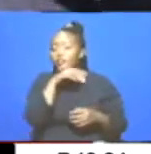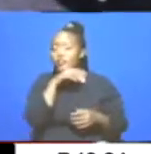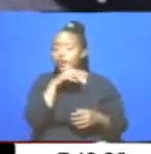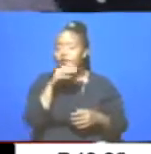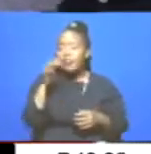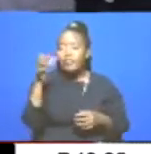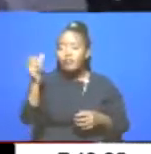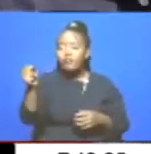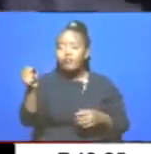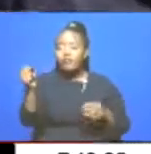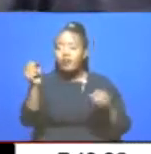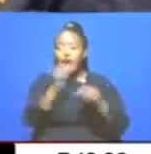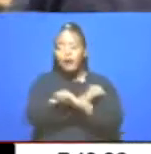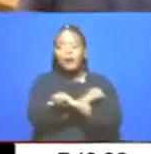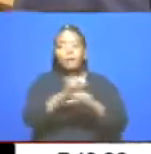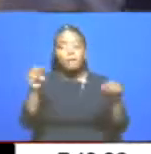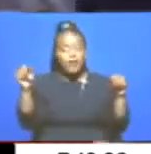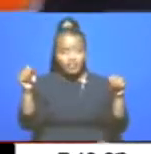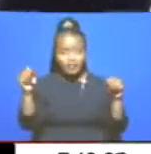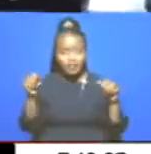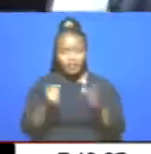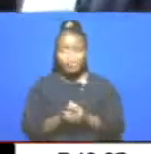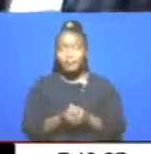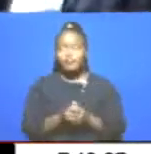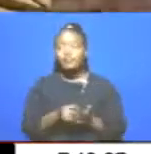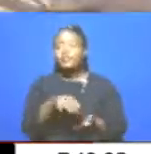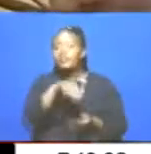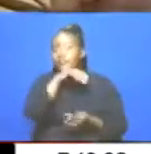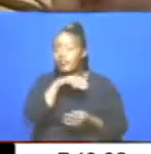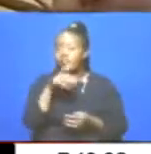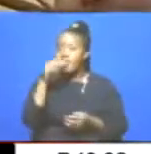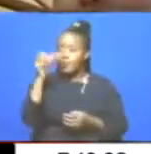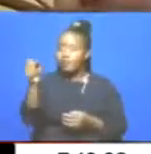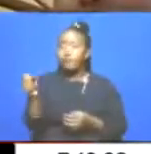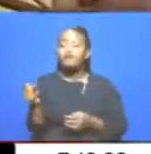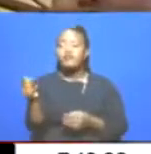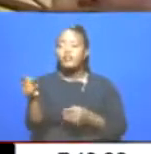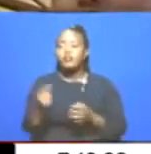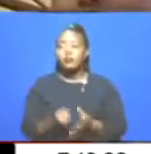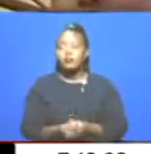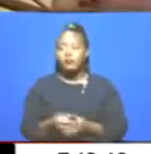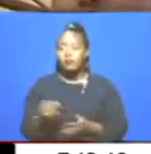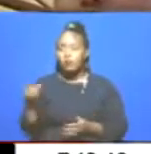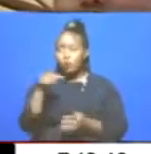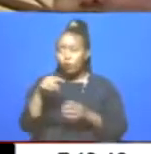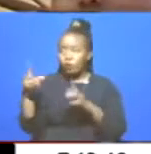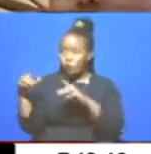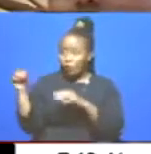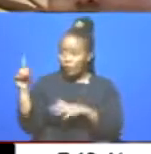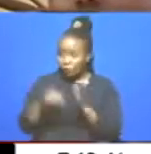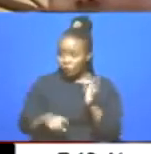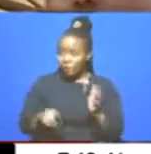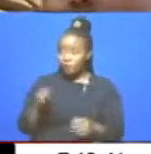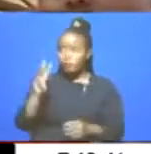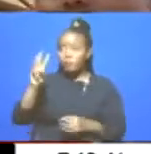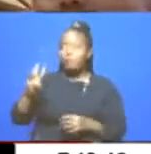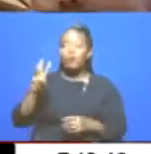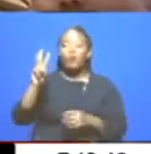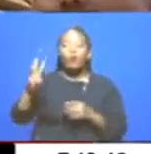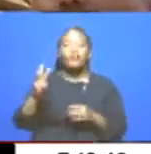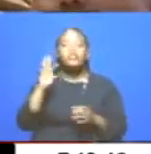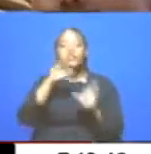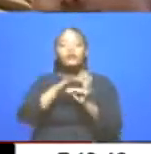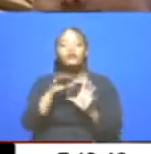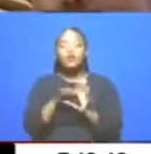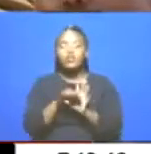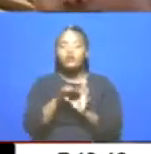vivu. Baba ni vivu. Baba ni vivu. Tunakwambia kura ya Wajir yote ni yako, na bila